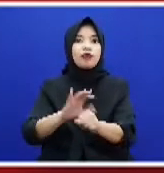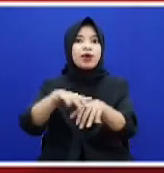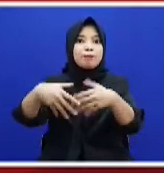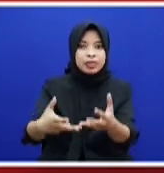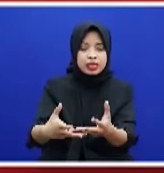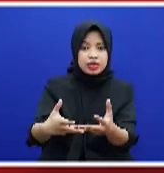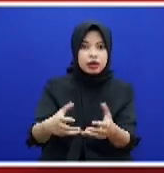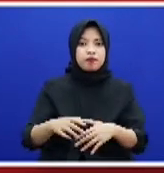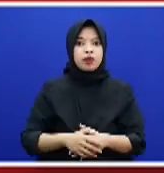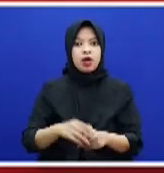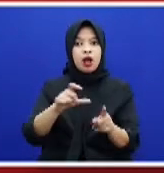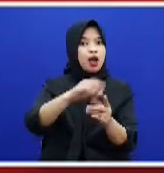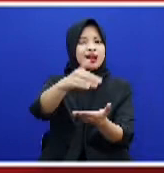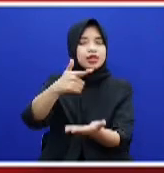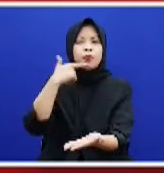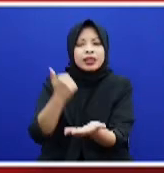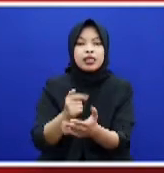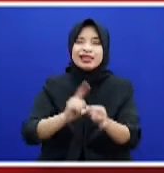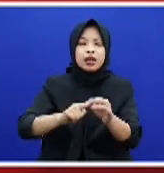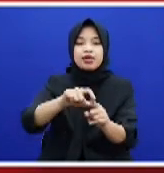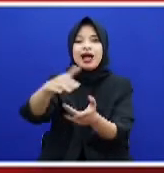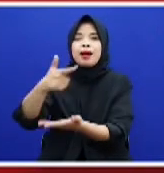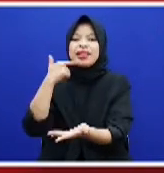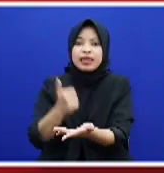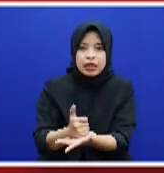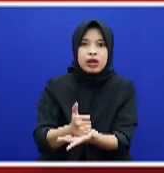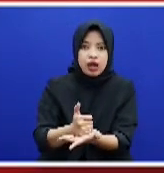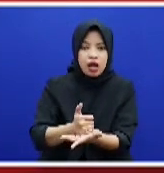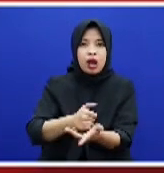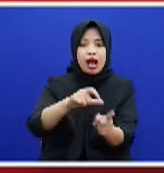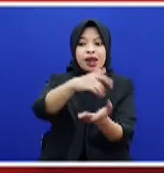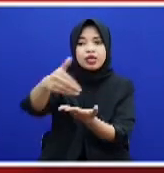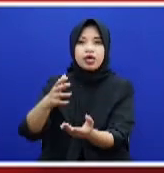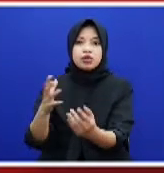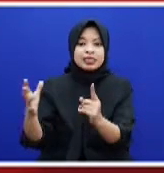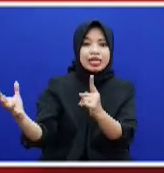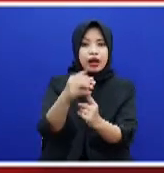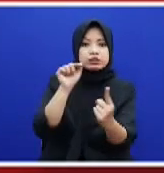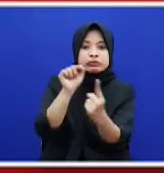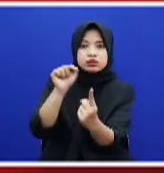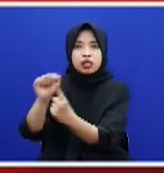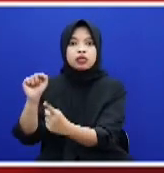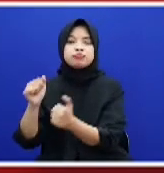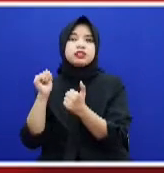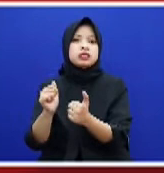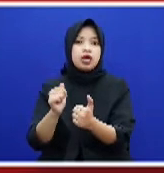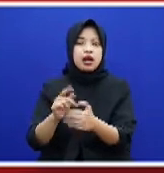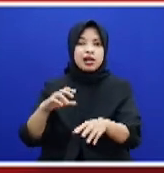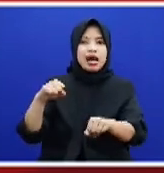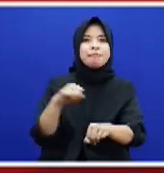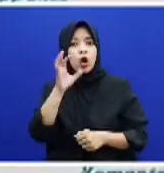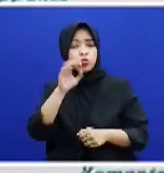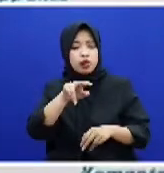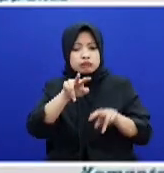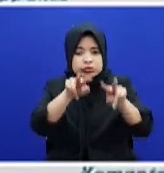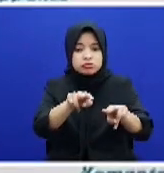Artinya data menjadi sangat penting karena ini yang akan menjadi fokus sasaran kita di dalam penanganan akibat dari pandemi COVID